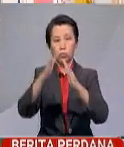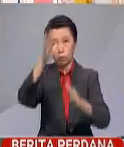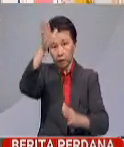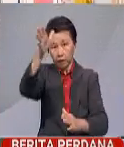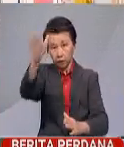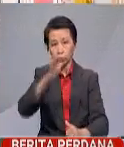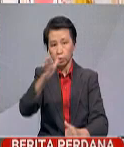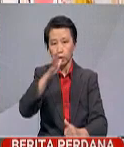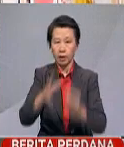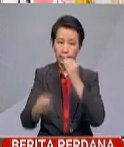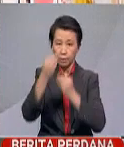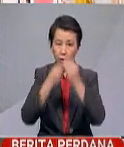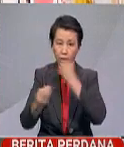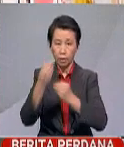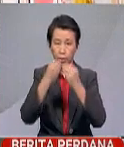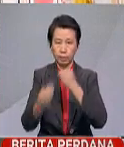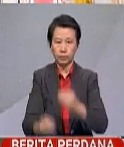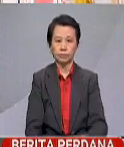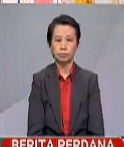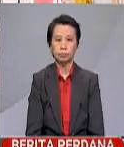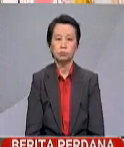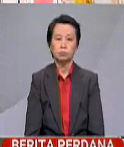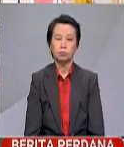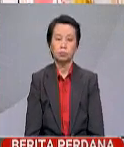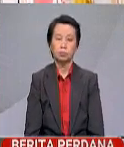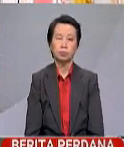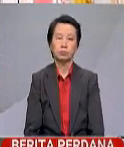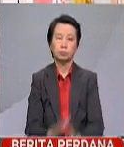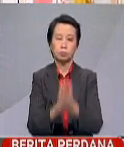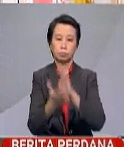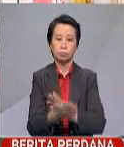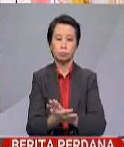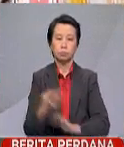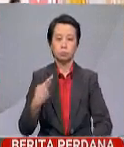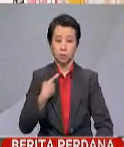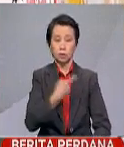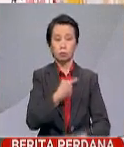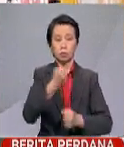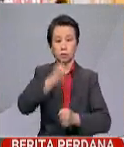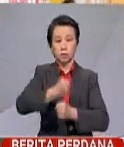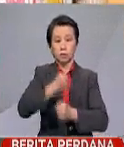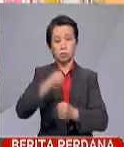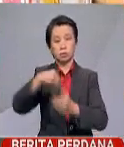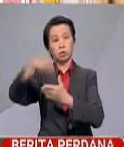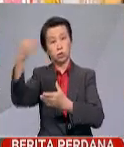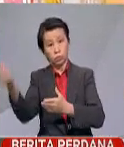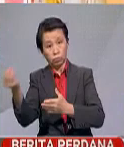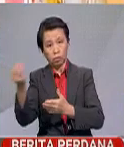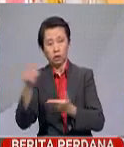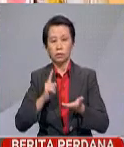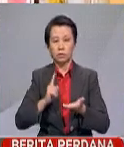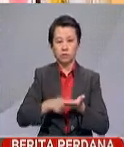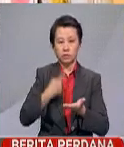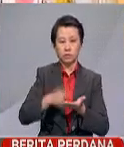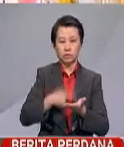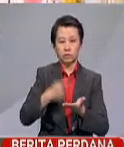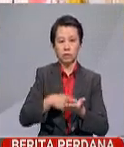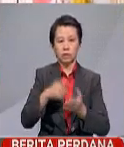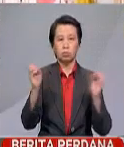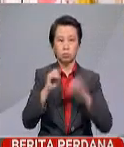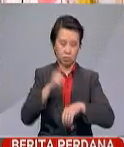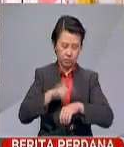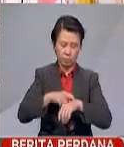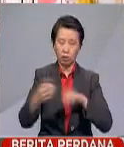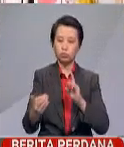makan, terutama pada mak. Jadi ya, kami kerja dekat luar, jadi kadang-kadang tak ada masa